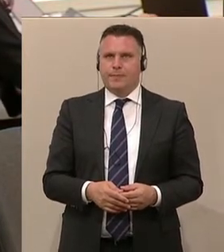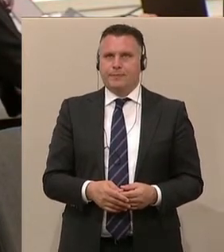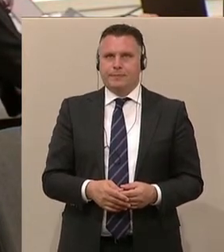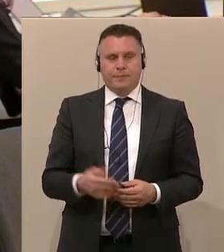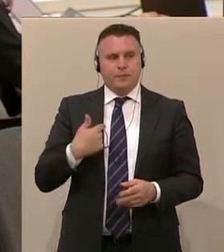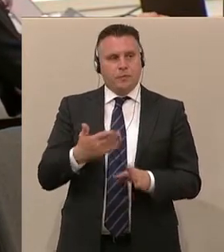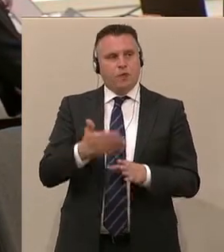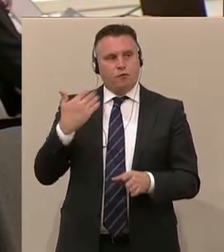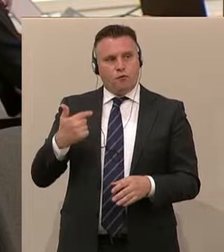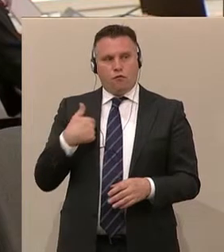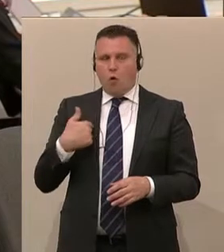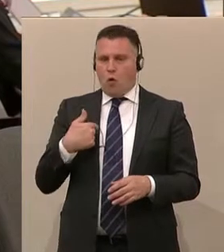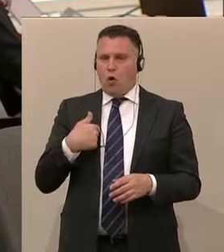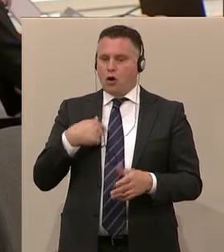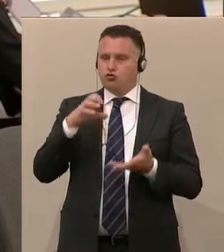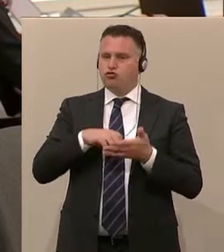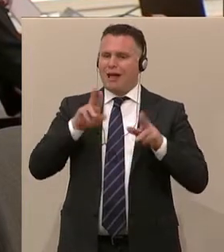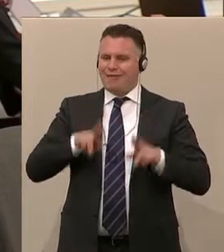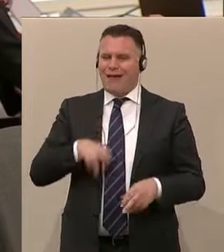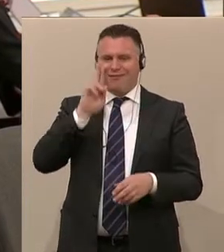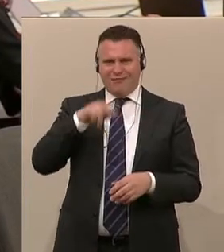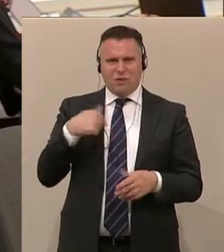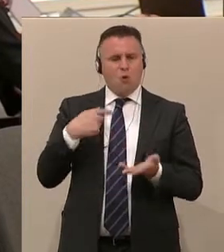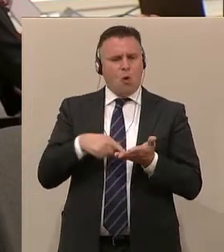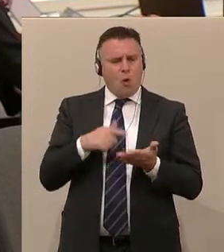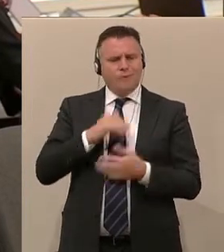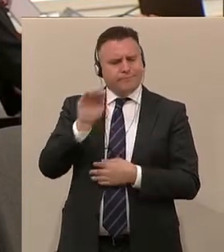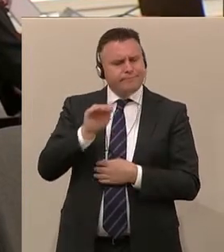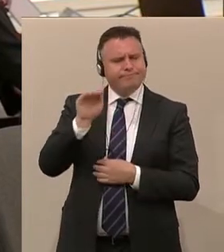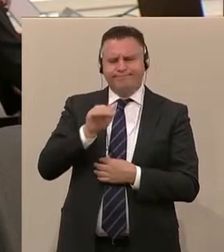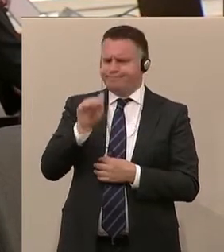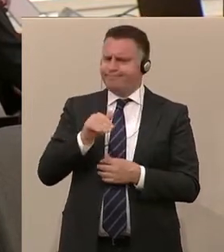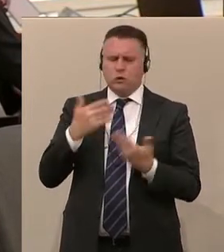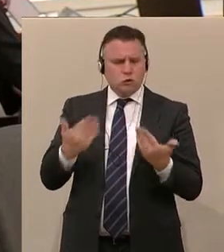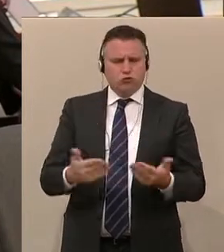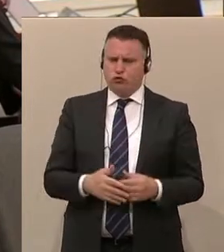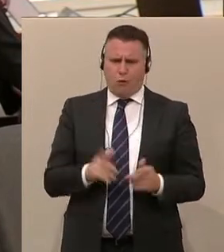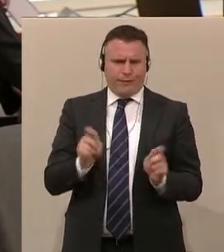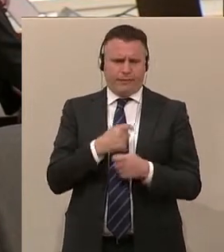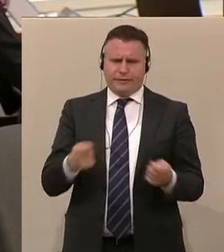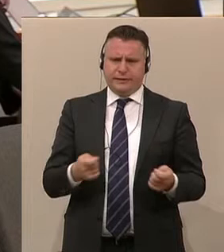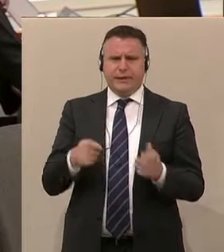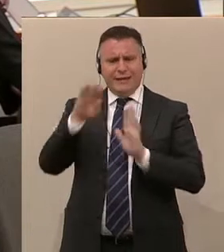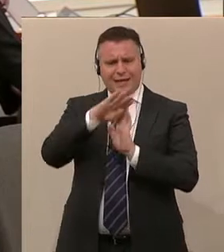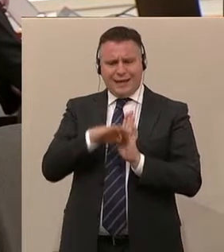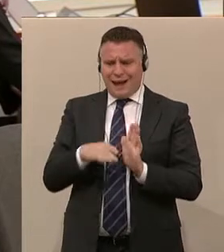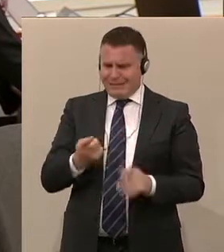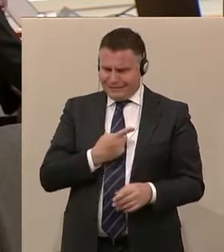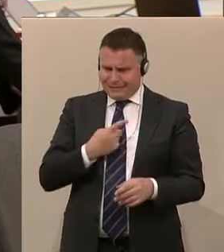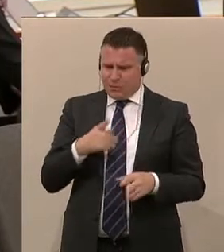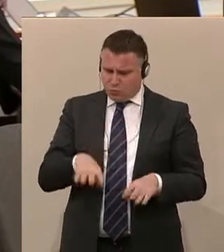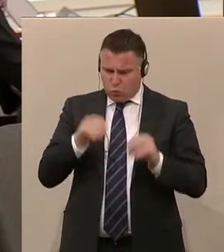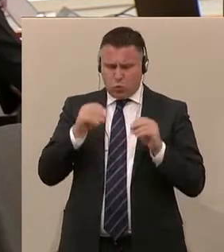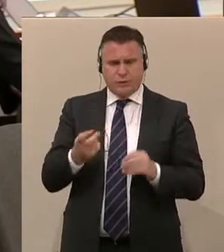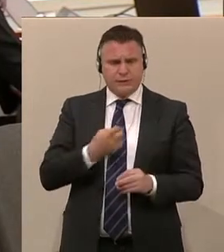Ich habe in meiner vorigen Tätigkeit als Stadtrat in Wien auch regelmäßig darauf hingewiesen, dass das so nicht sein kann, dass wir die Regeln, die wir uns selbst gegeben haben, um die wir